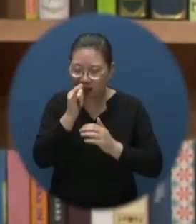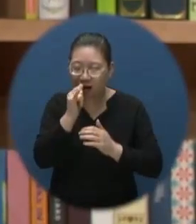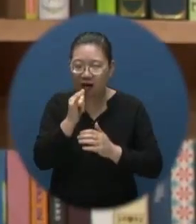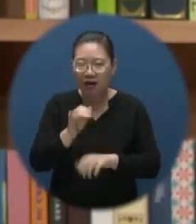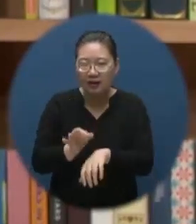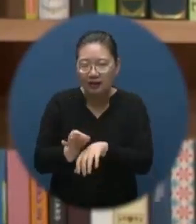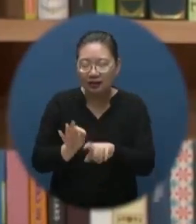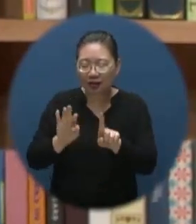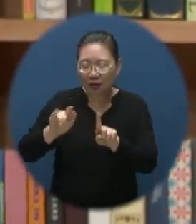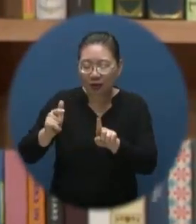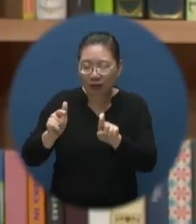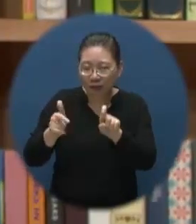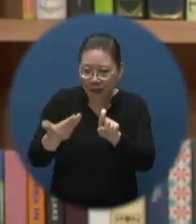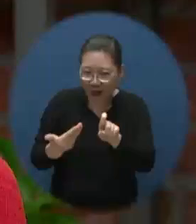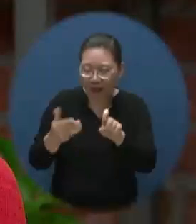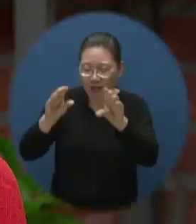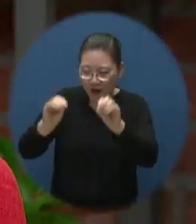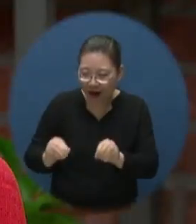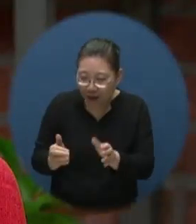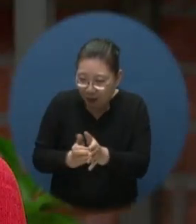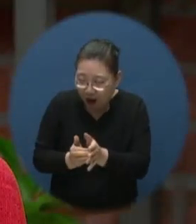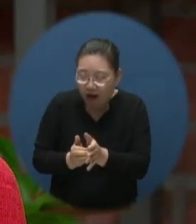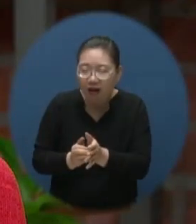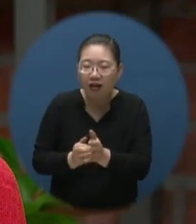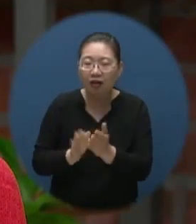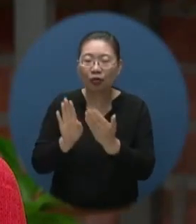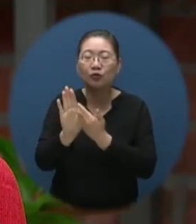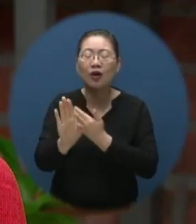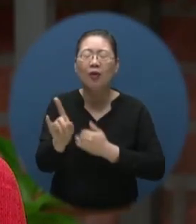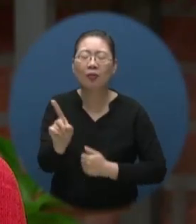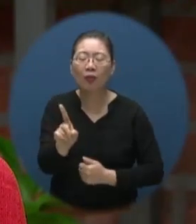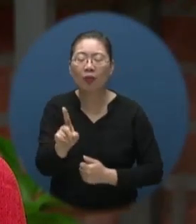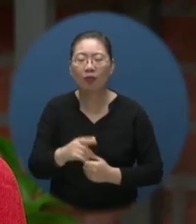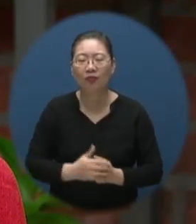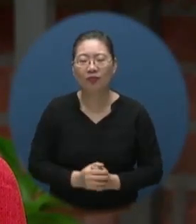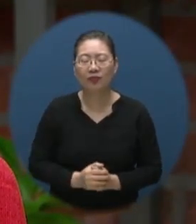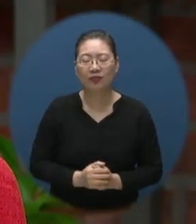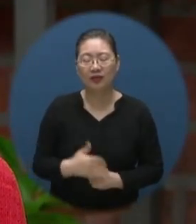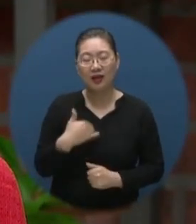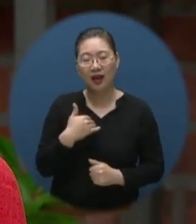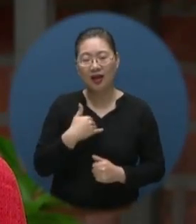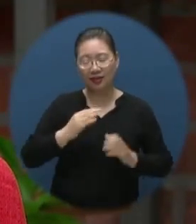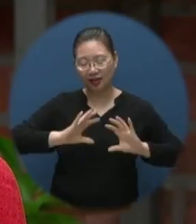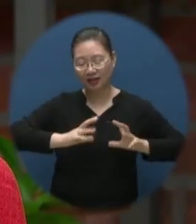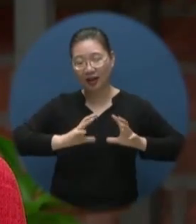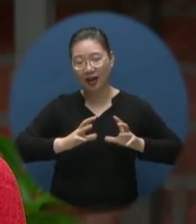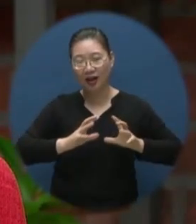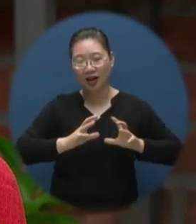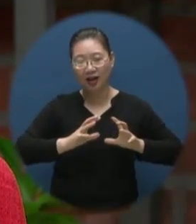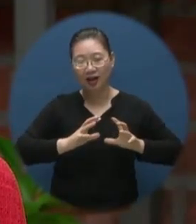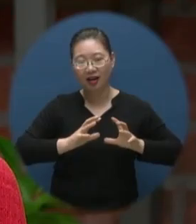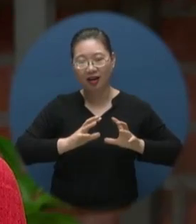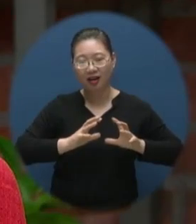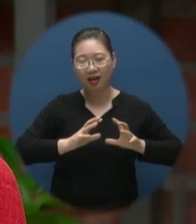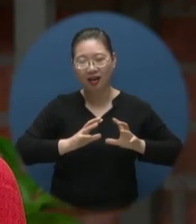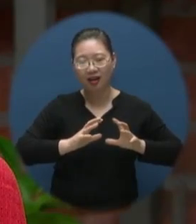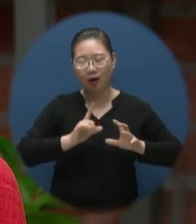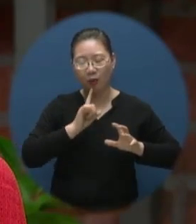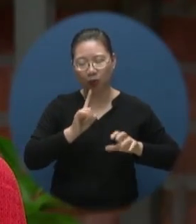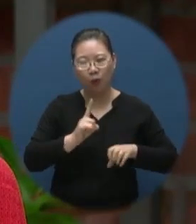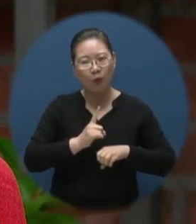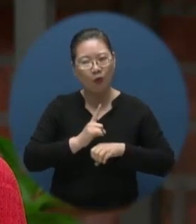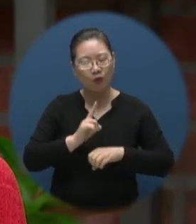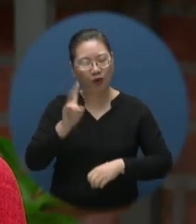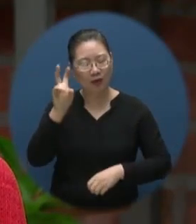이제 낫게 해줬더니 네. 그랬더니요. 그랬더니 그 자기 나라에다가 그걸 보고했나